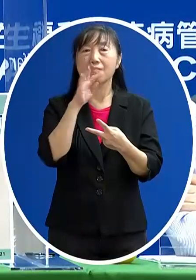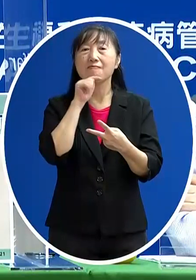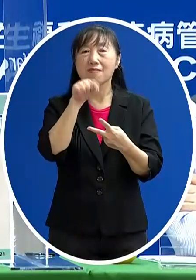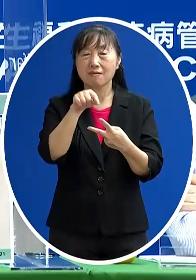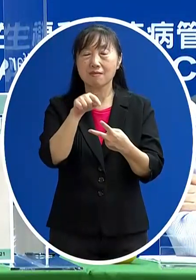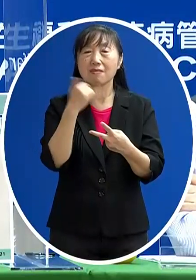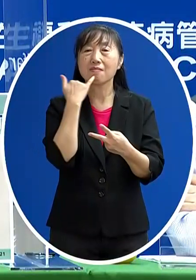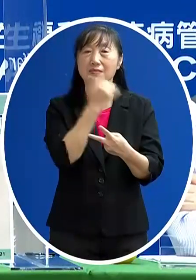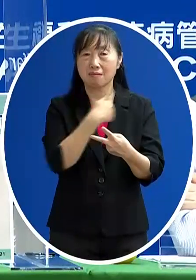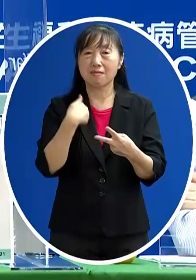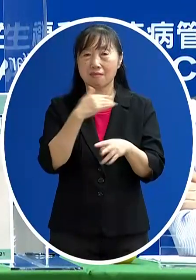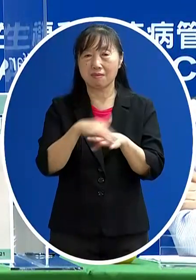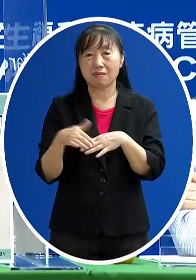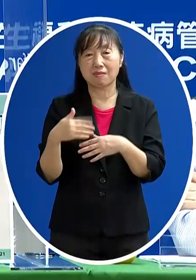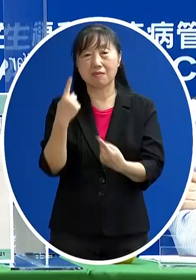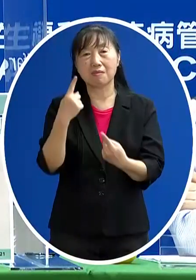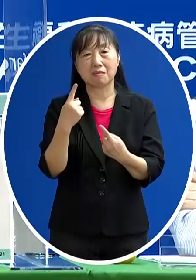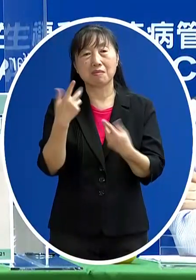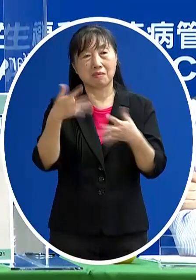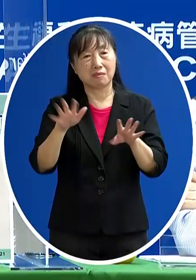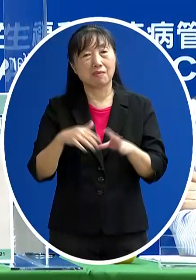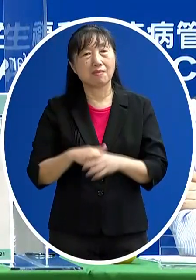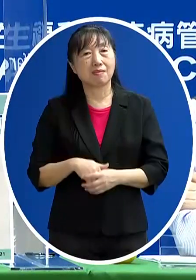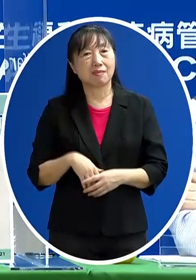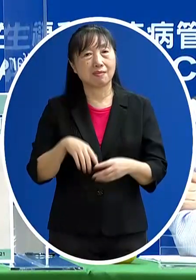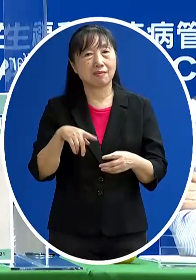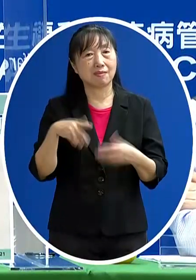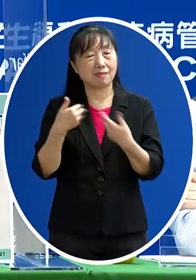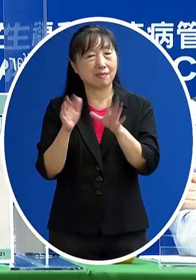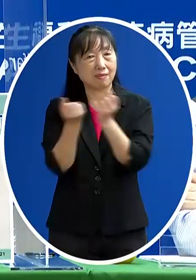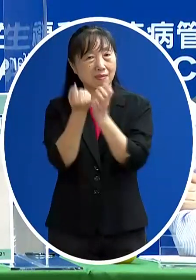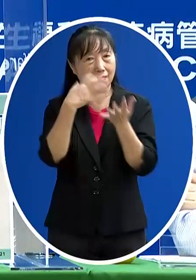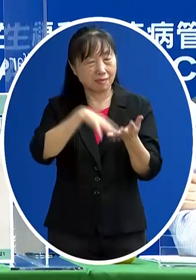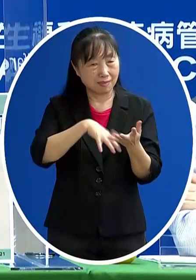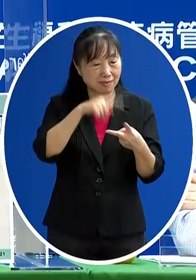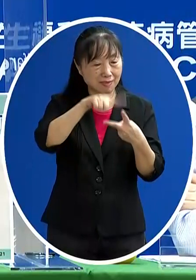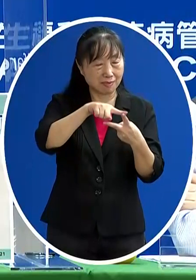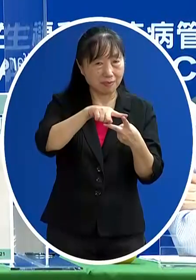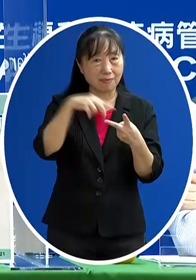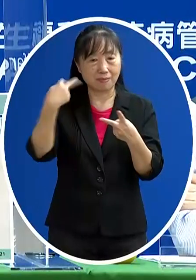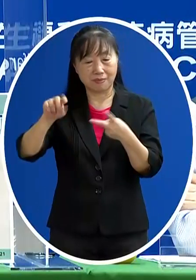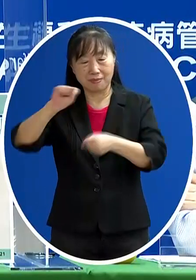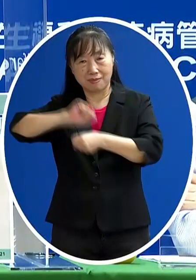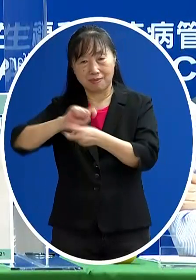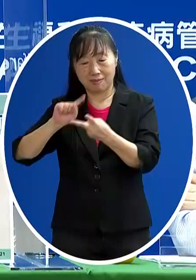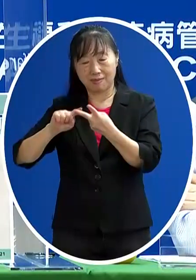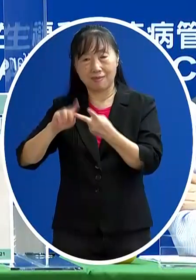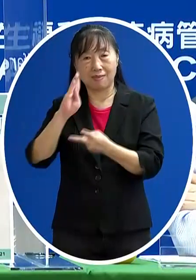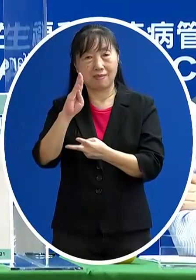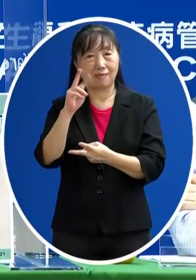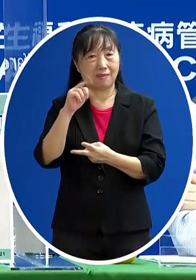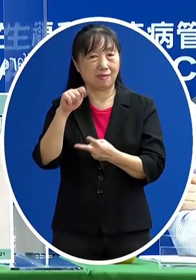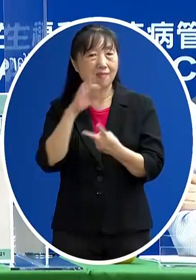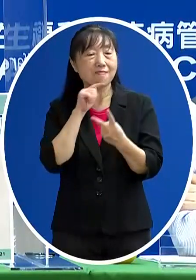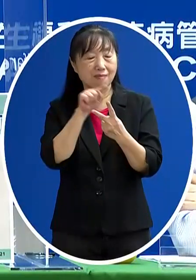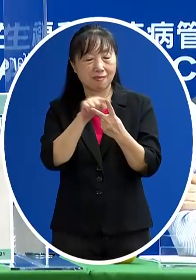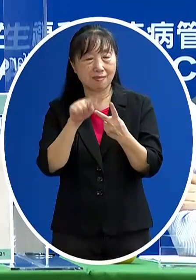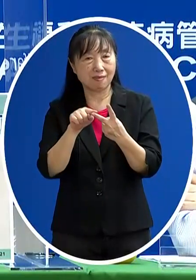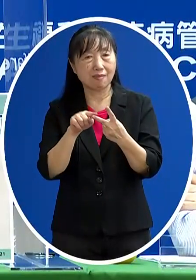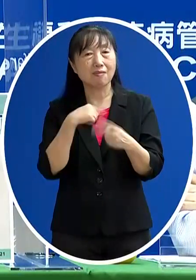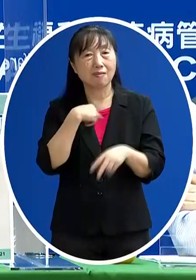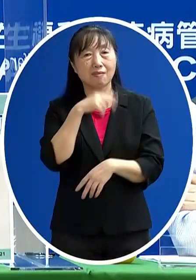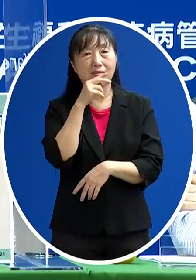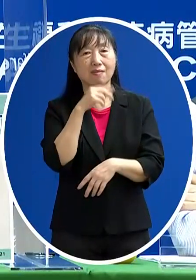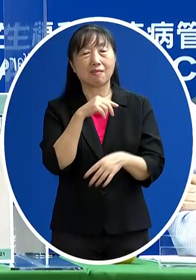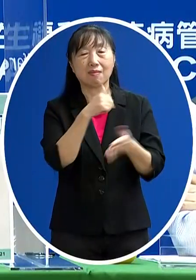能是会提供的最多。然后第二个莫德纳跟这个 BNT 的混打，我们有请我们的专